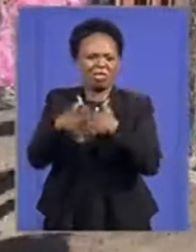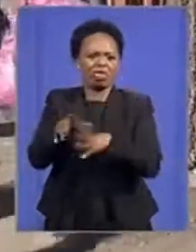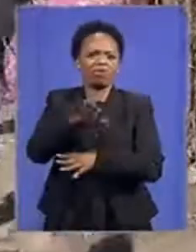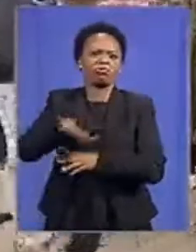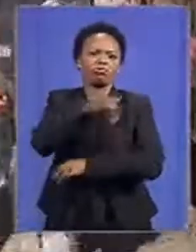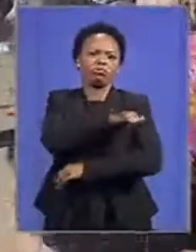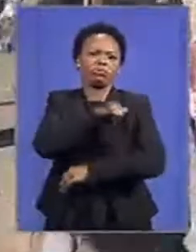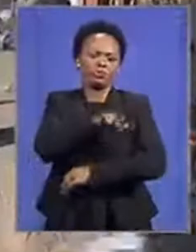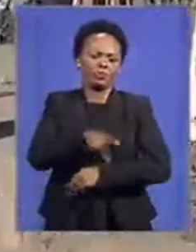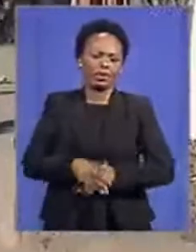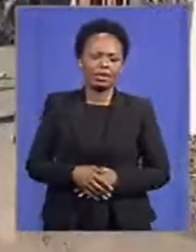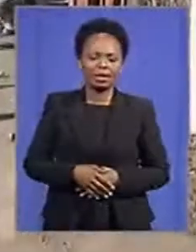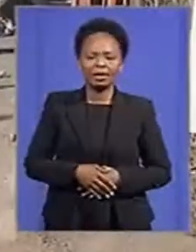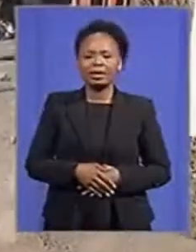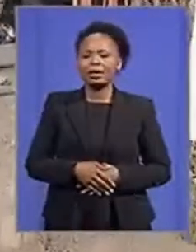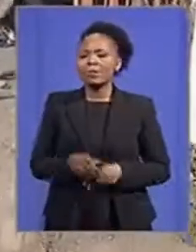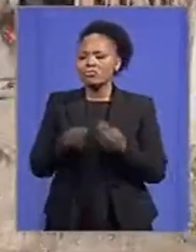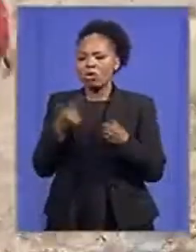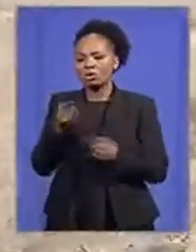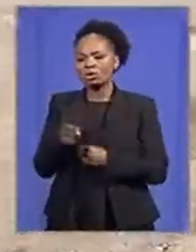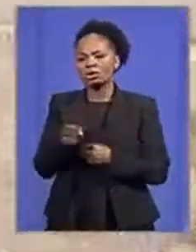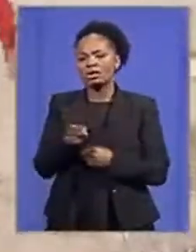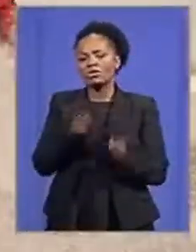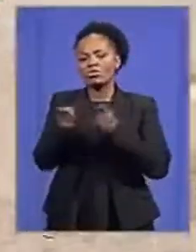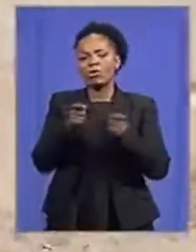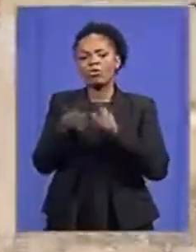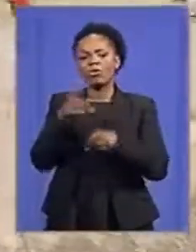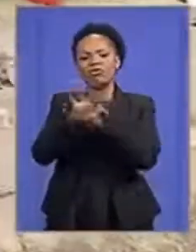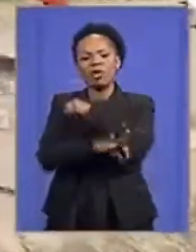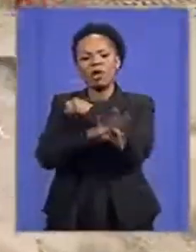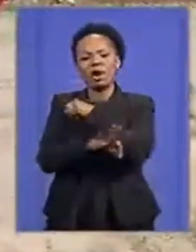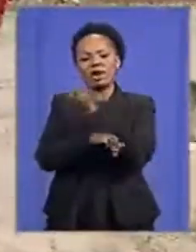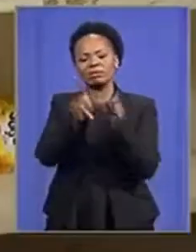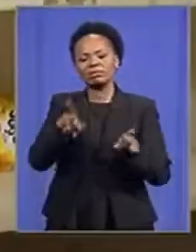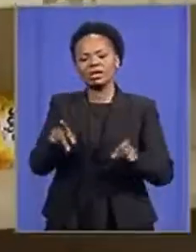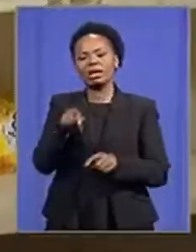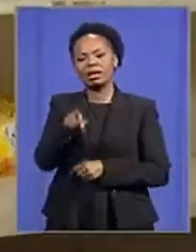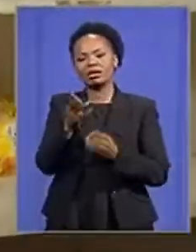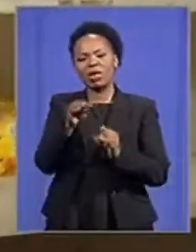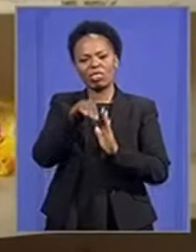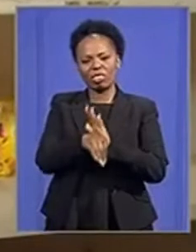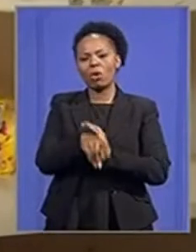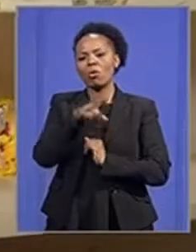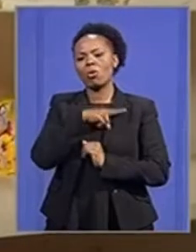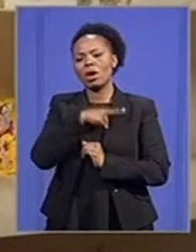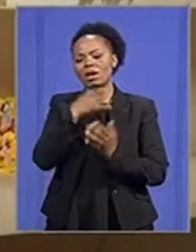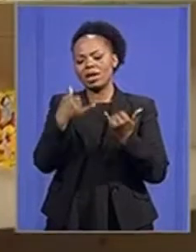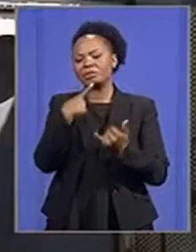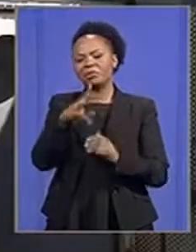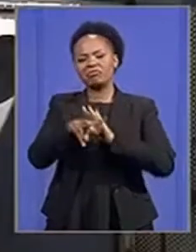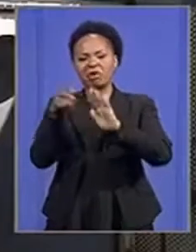ba go tšwa dinageng tša kantle di be di hulwa. Beng dikgwebo ba re se ba bušetša morago. I'm feeling very